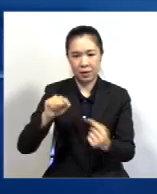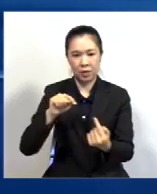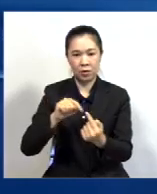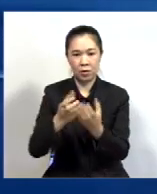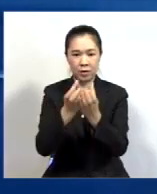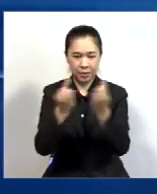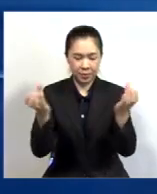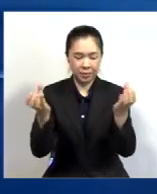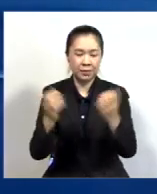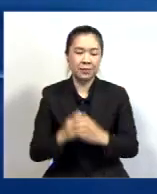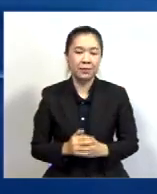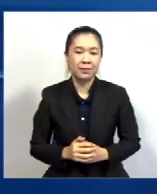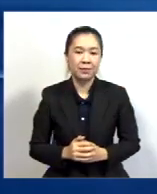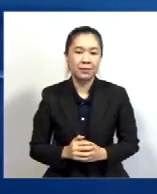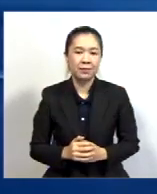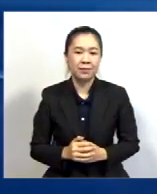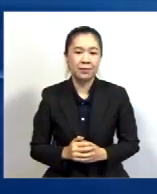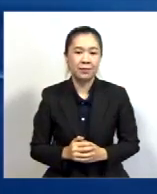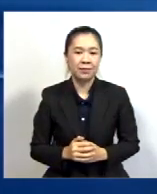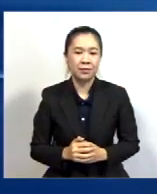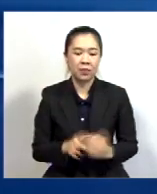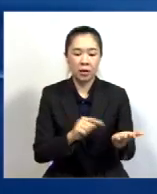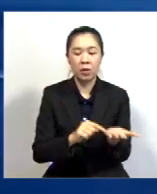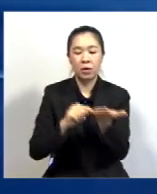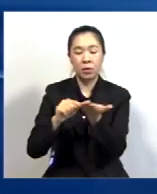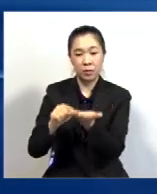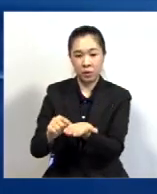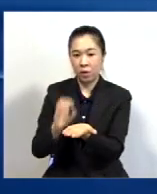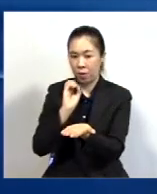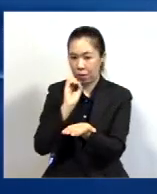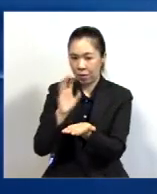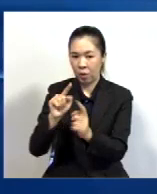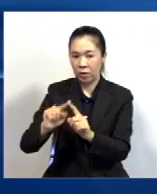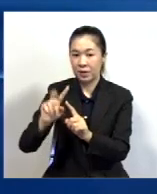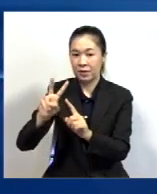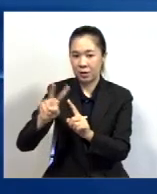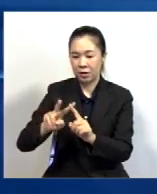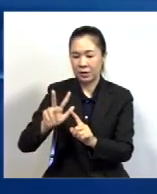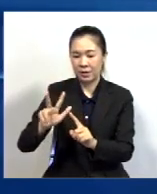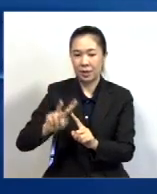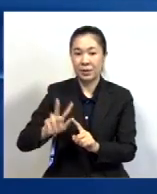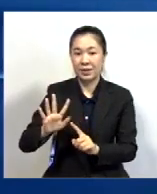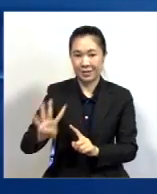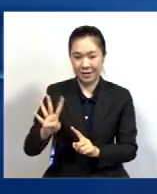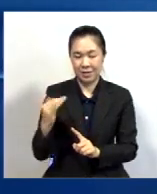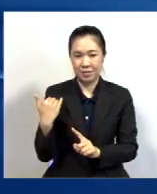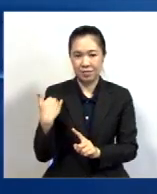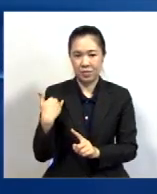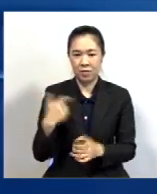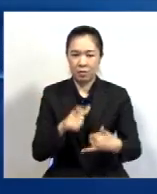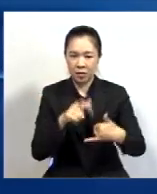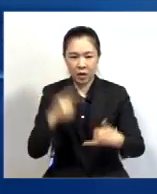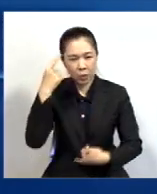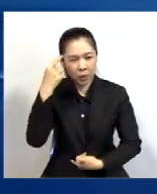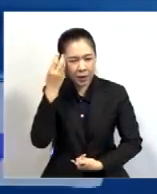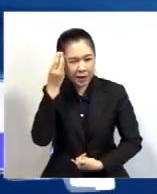ไปส่วนกรณีที่ผู้ร้องกล่าวอ้างว่าผู้ถูกร้องที่2ผู้ถูกร้องที่3และผู้ร้องที่4มีพฤติการแนวคิดทัศ